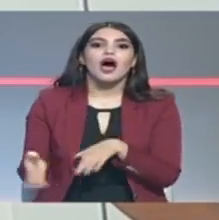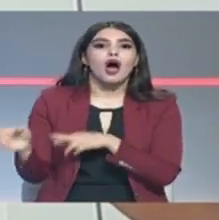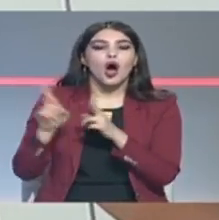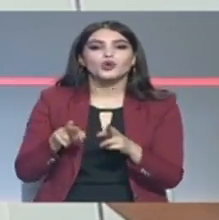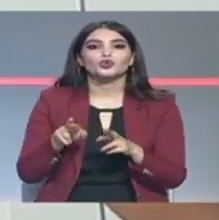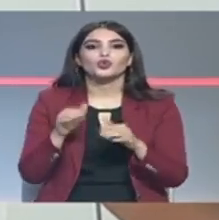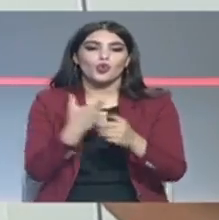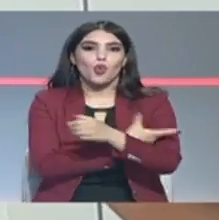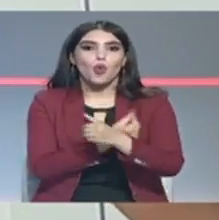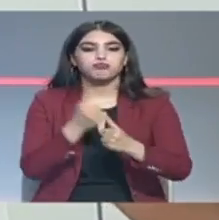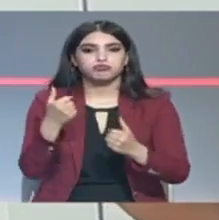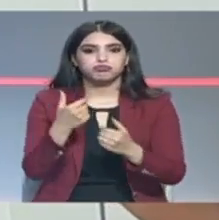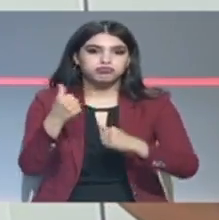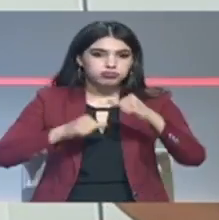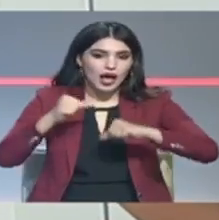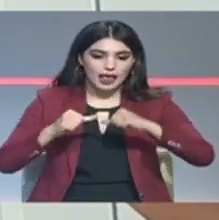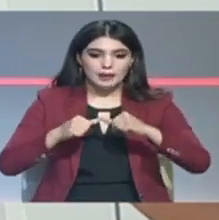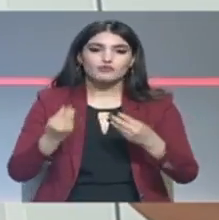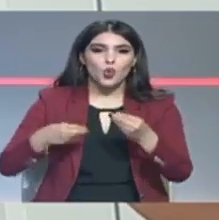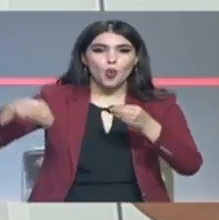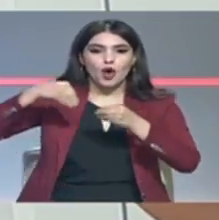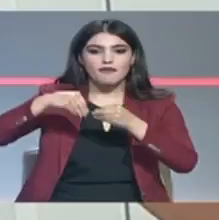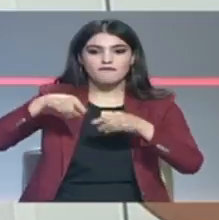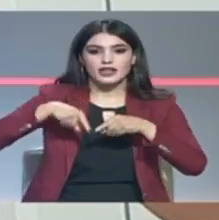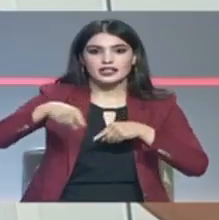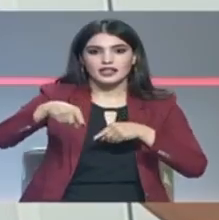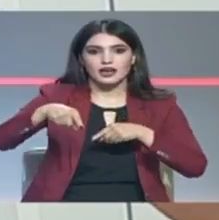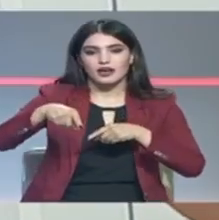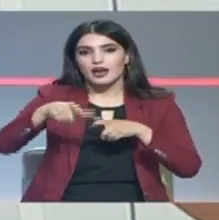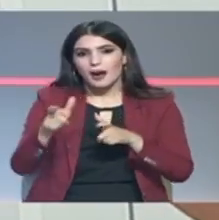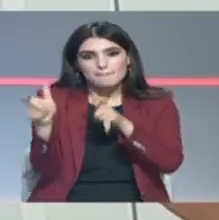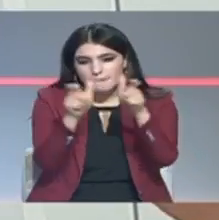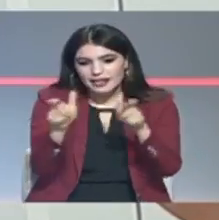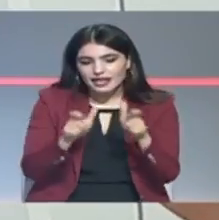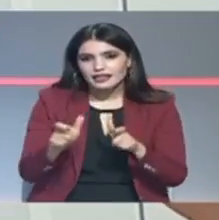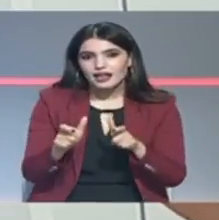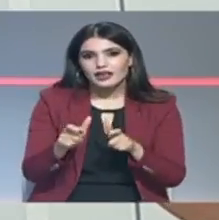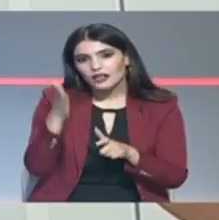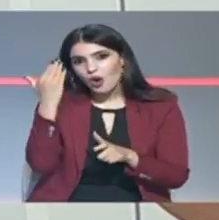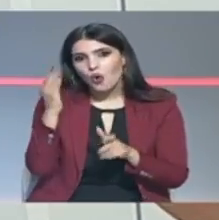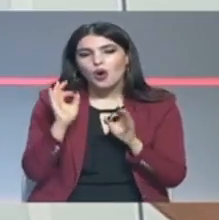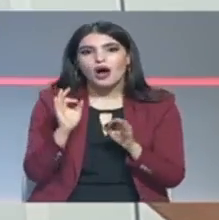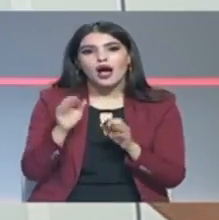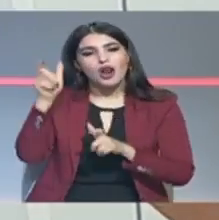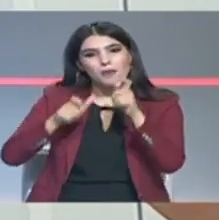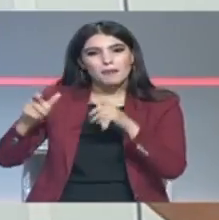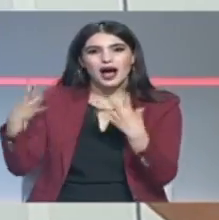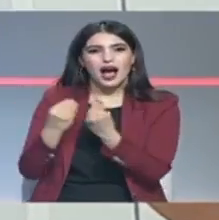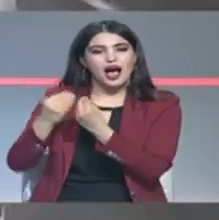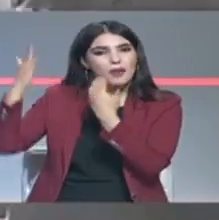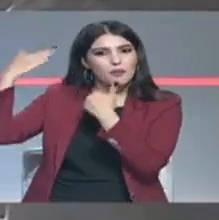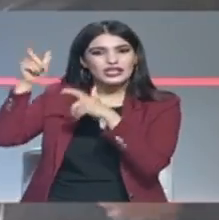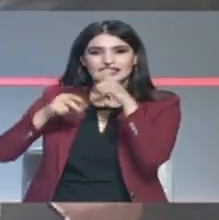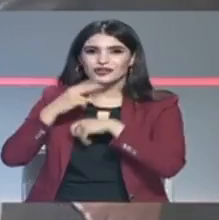بكري مش جديد في الفتره القادمه مع لقطات الهيمان اللي مشي يصيروا مع المواطنين من التونسيين في الخارج اللي مش